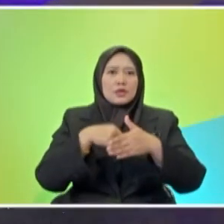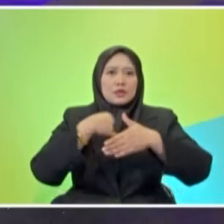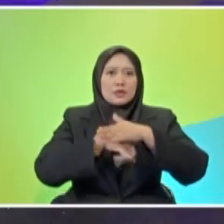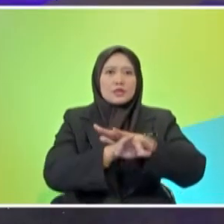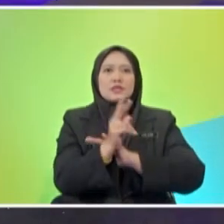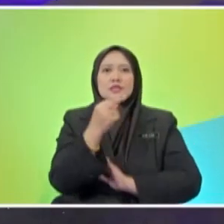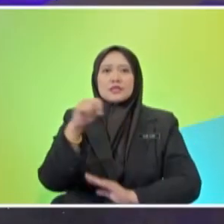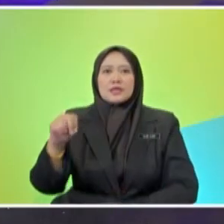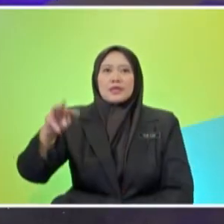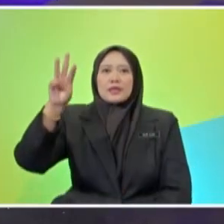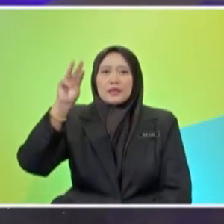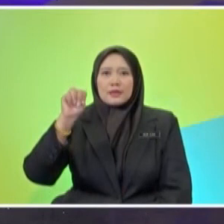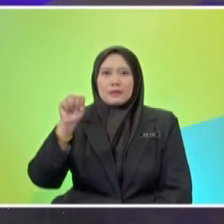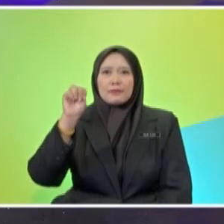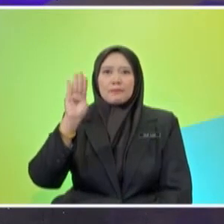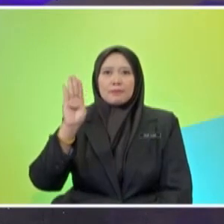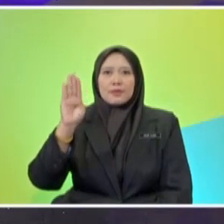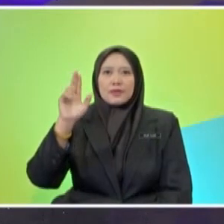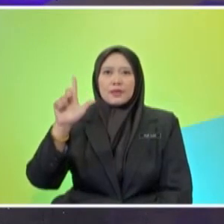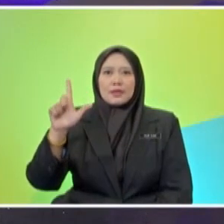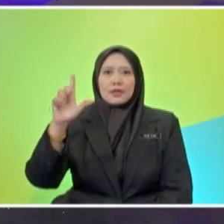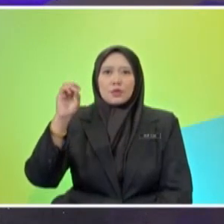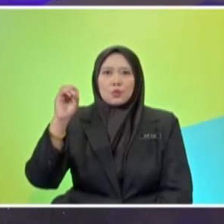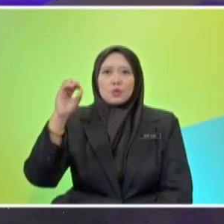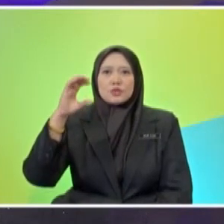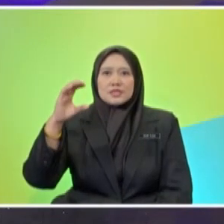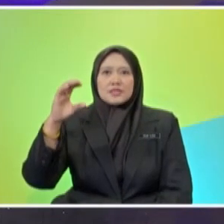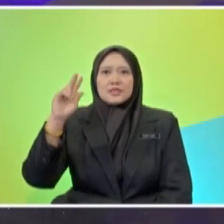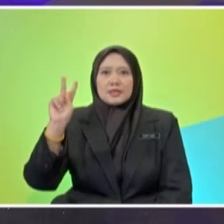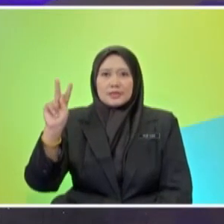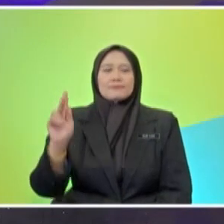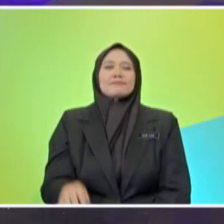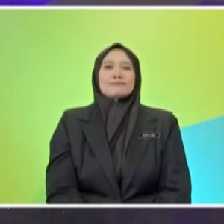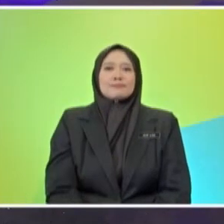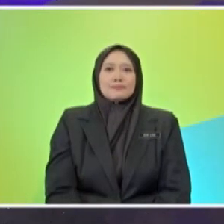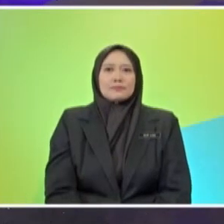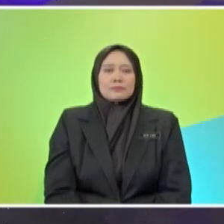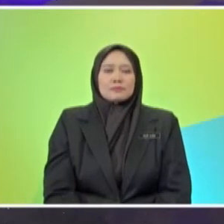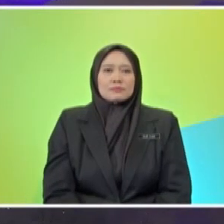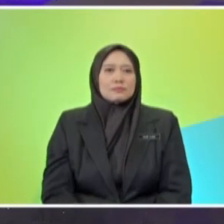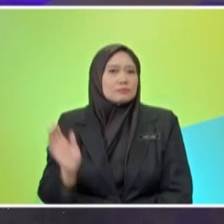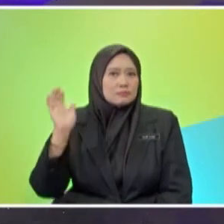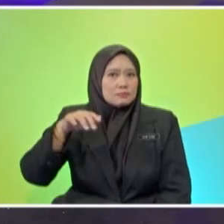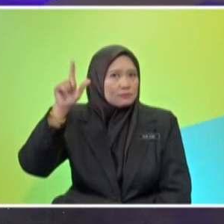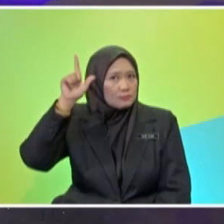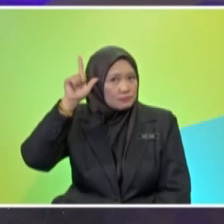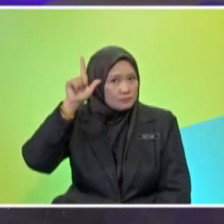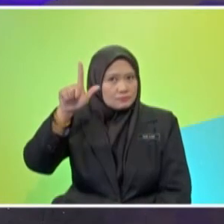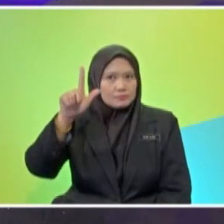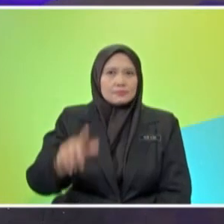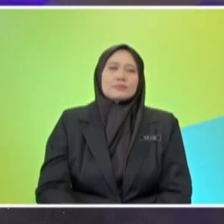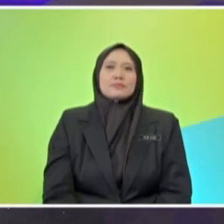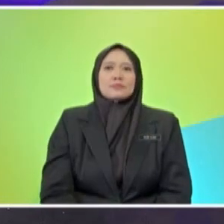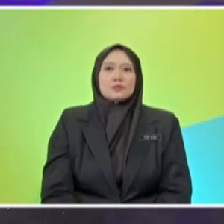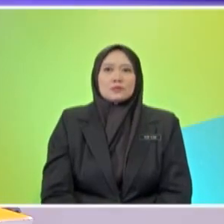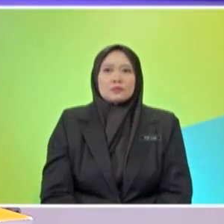M-Block. Okey. Alright, Baik, Ifan. menarik ni. Okey. Jom kita tengok cara untuk nak pindah dan last sekali Ifan akan ujilah atau